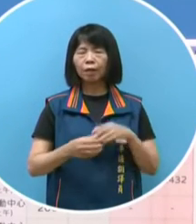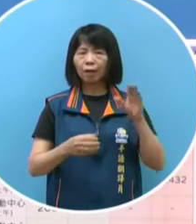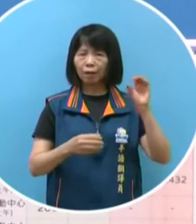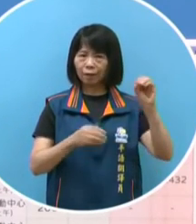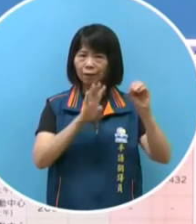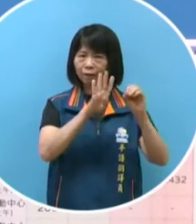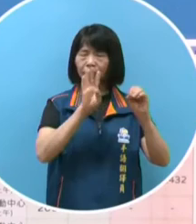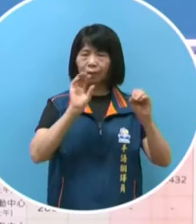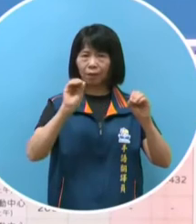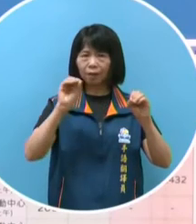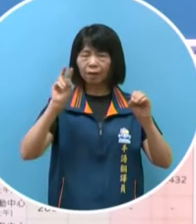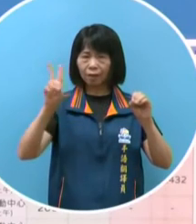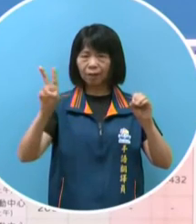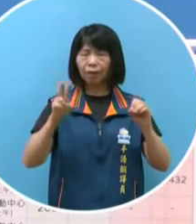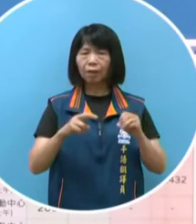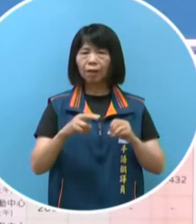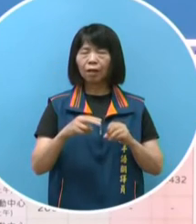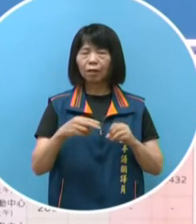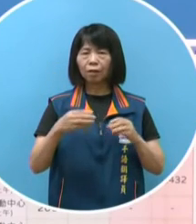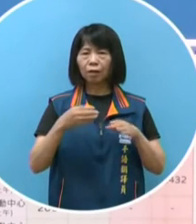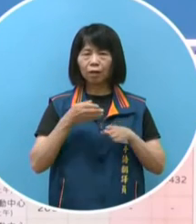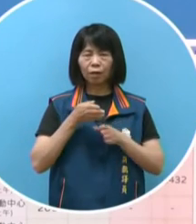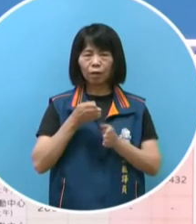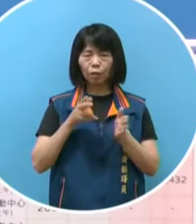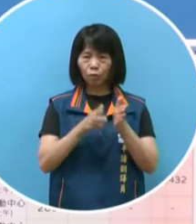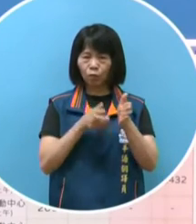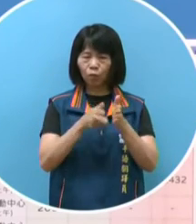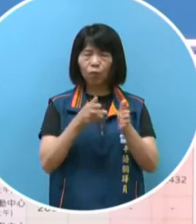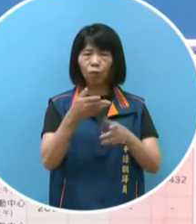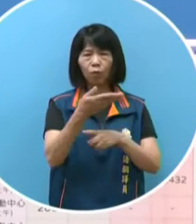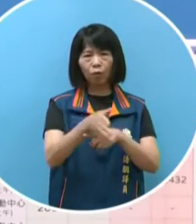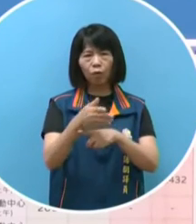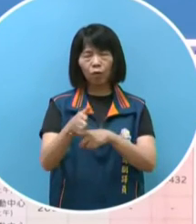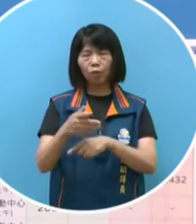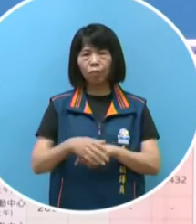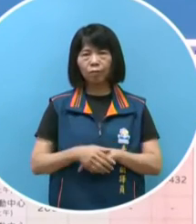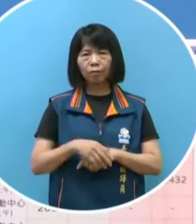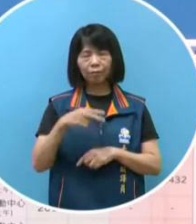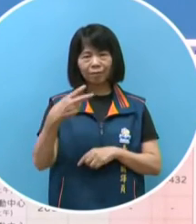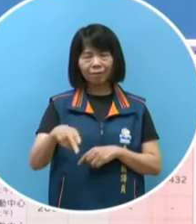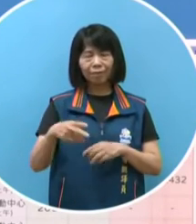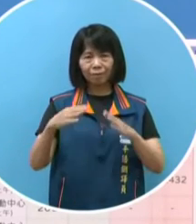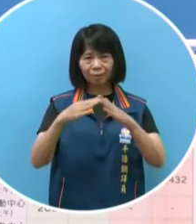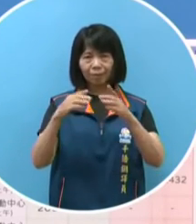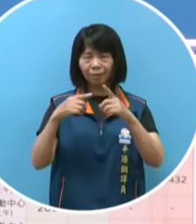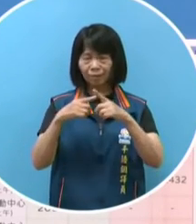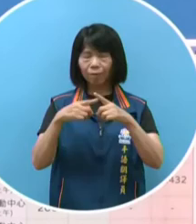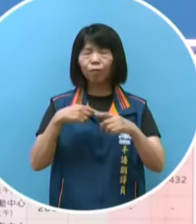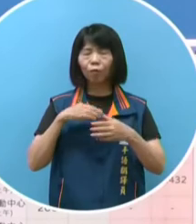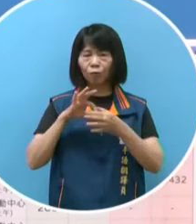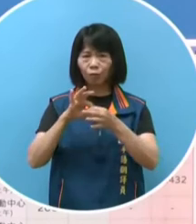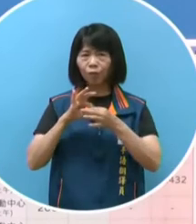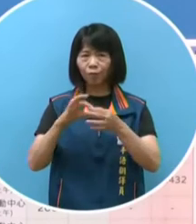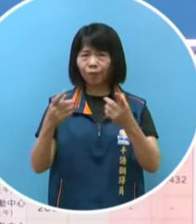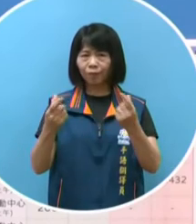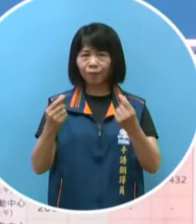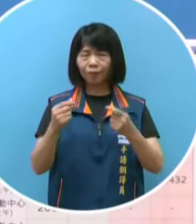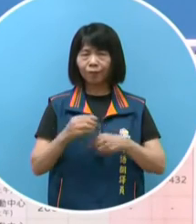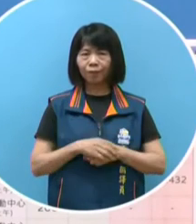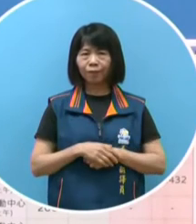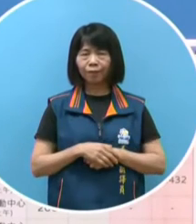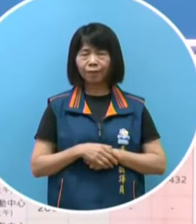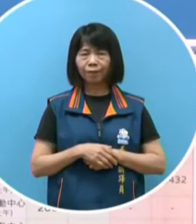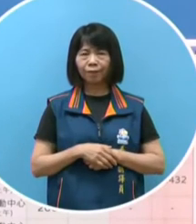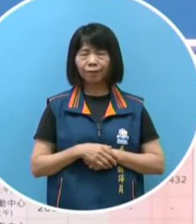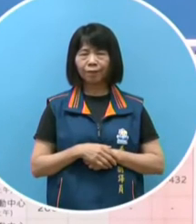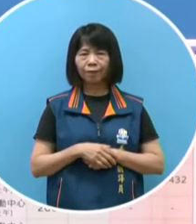0402。但是对于0402的家属们，我们也要一并的关心他们。真的